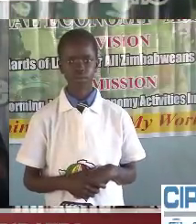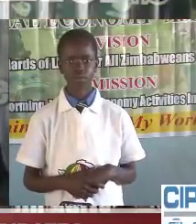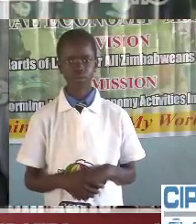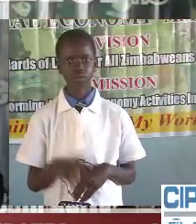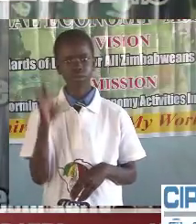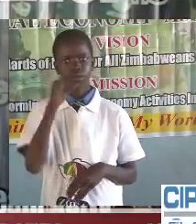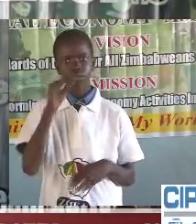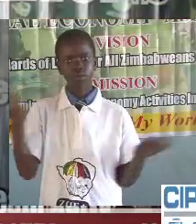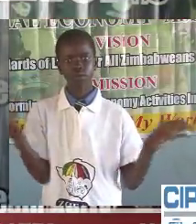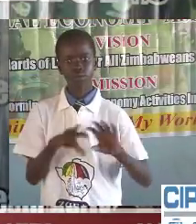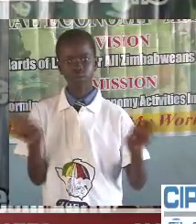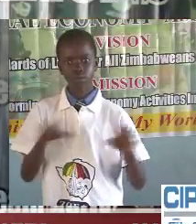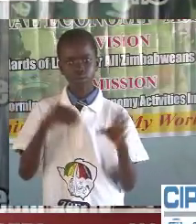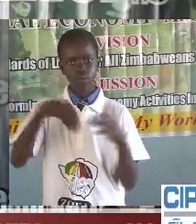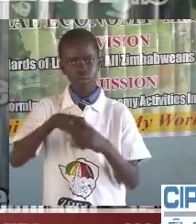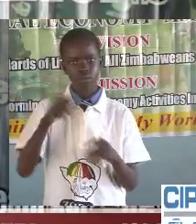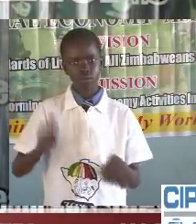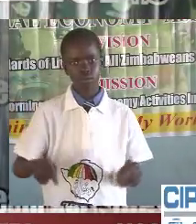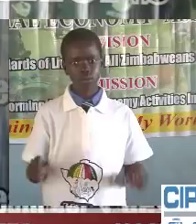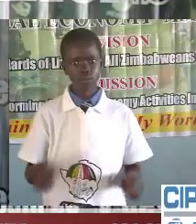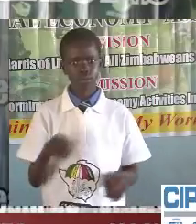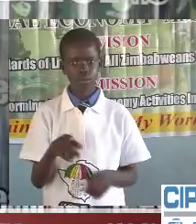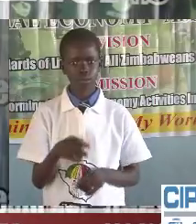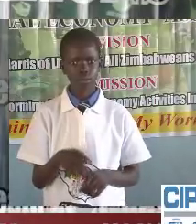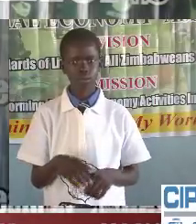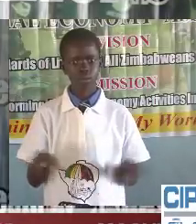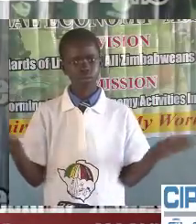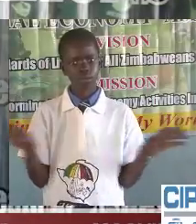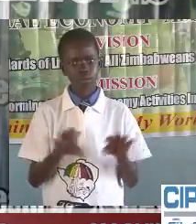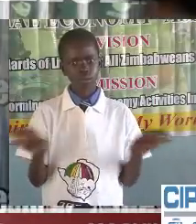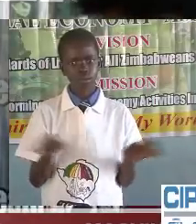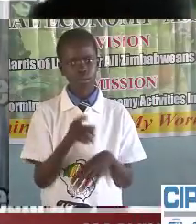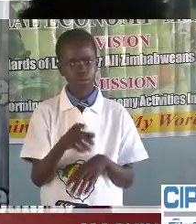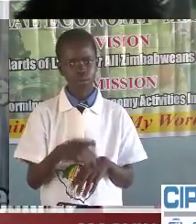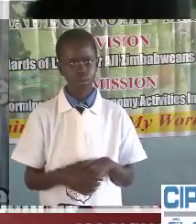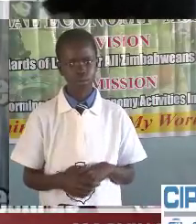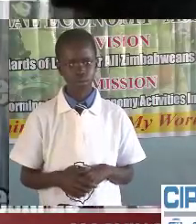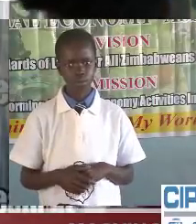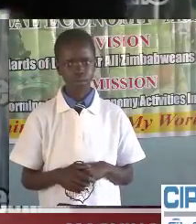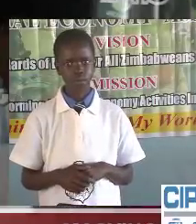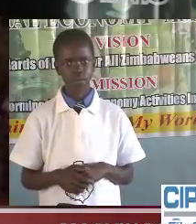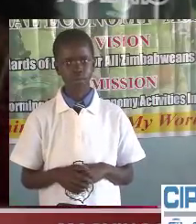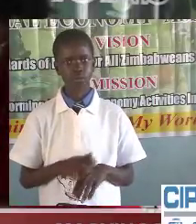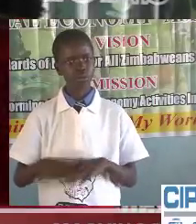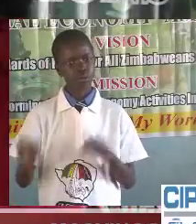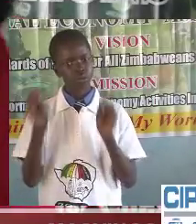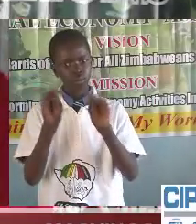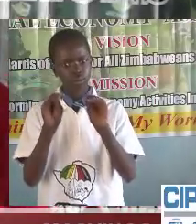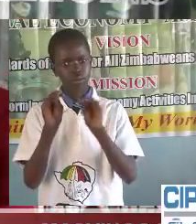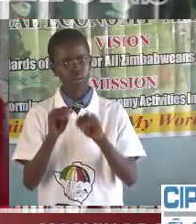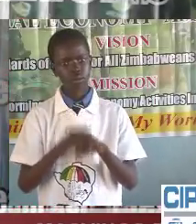vatiri kushanda navo paprogramu ino organization inonzi SLY.